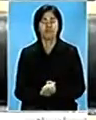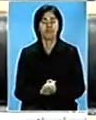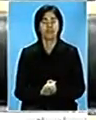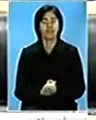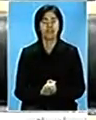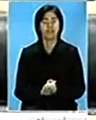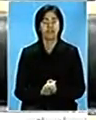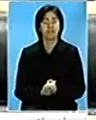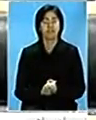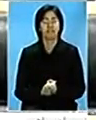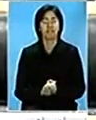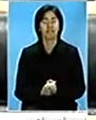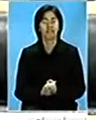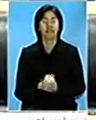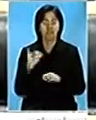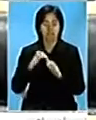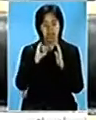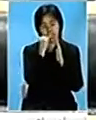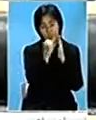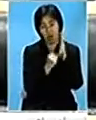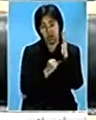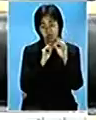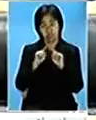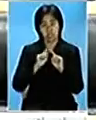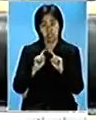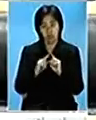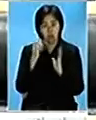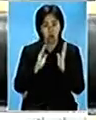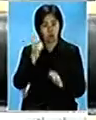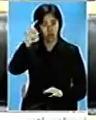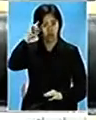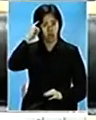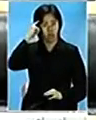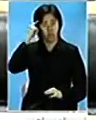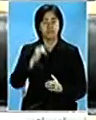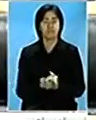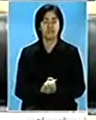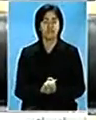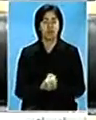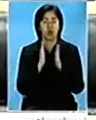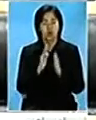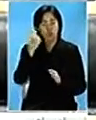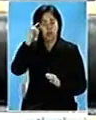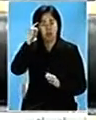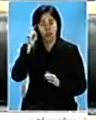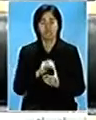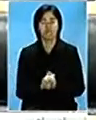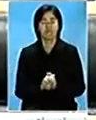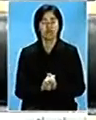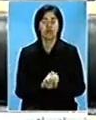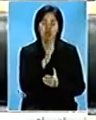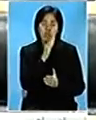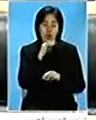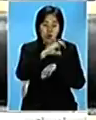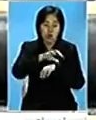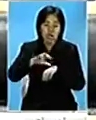วก็แต่ละจังหวัดเนี่ยก็ยังไม่มีใครทราบอีกเช่นกันนะคะคนเนี่ยจะรู้มากเลยว่ามีหน่วยงาน